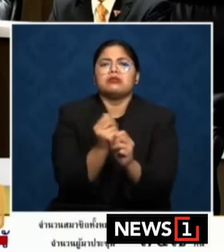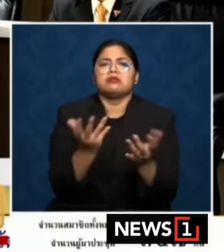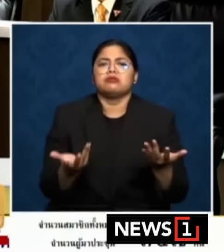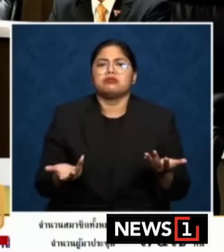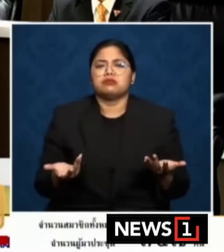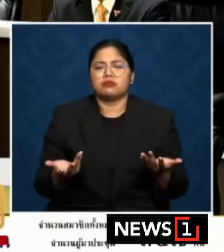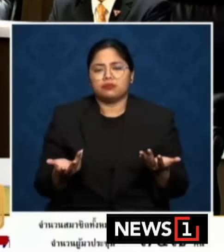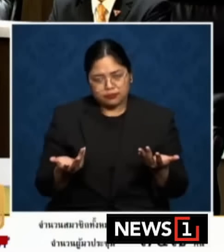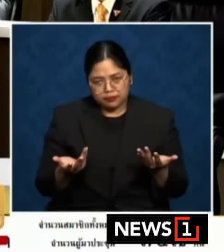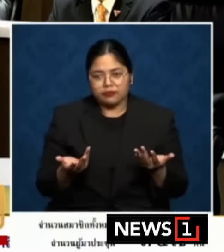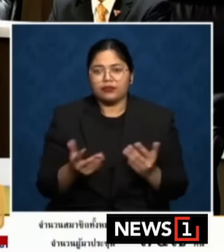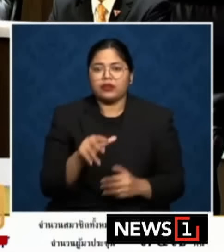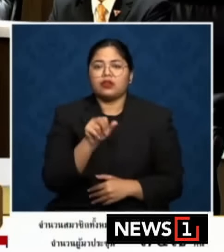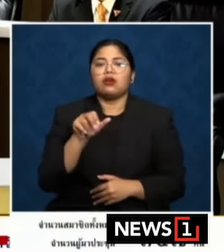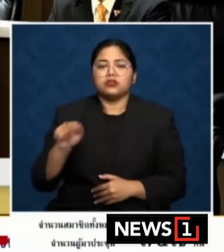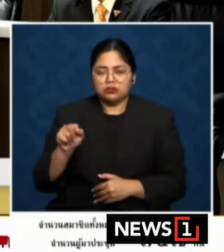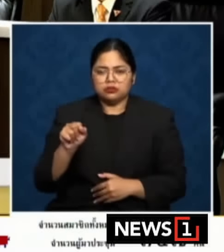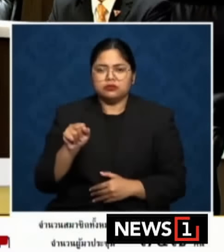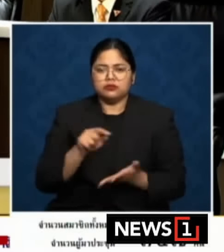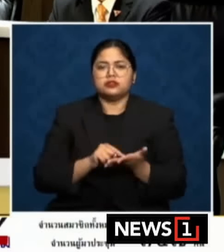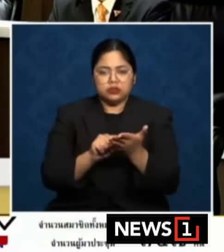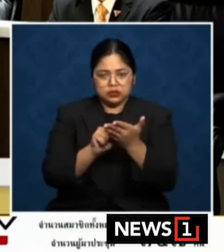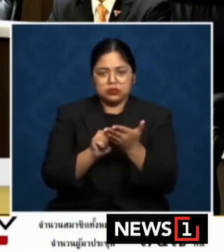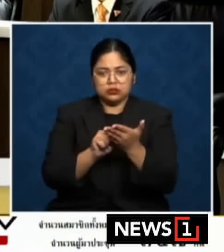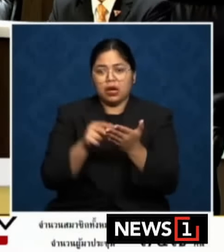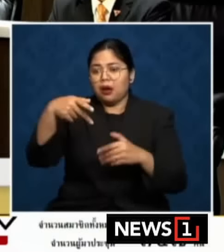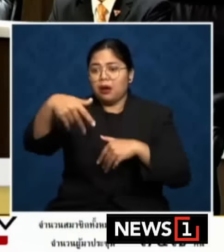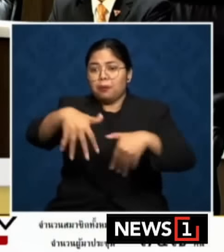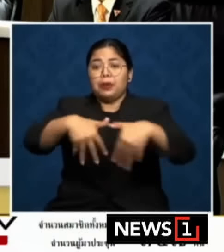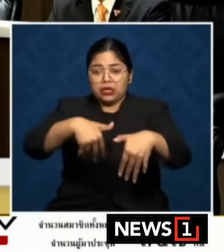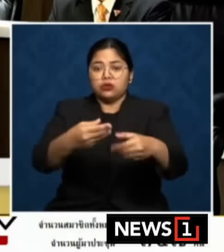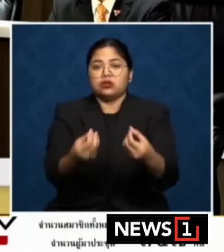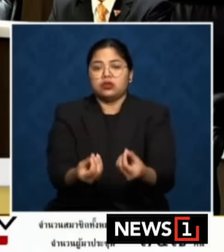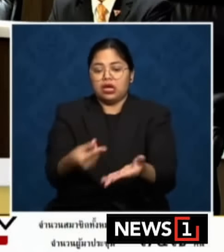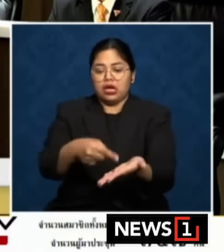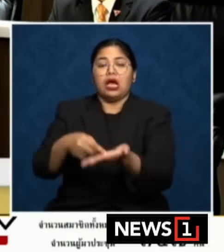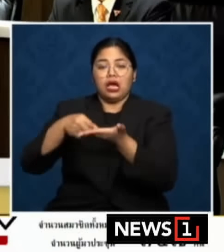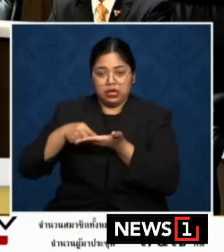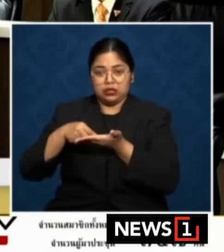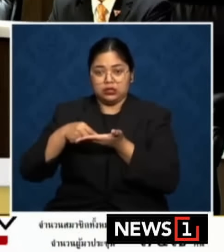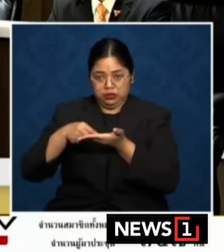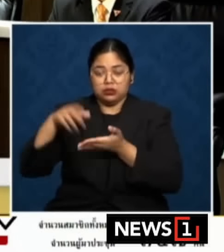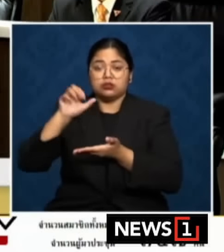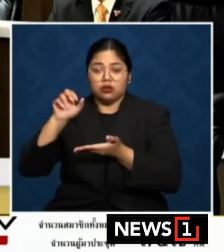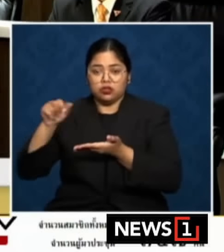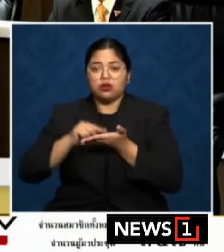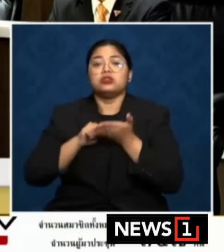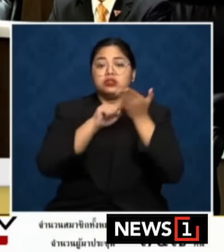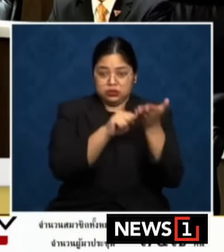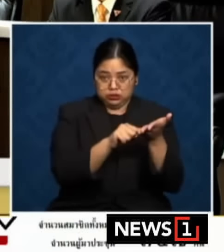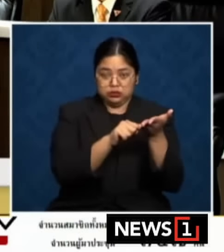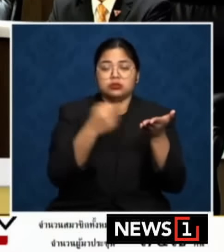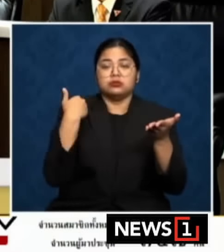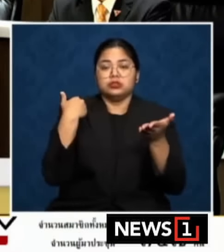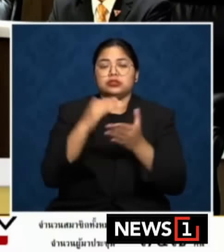กสภาผู้แทนราษฎรนั้นที่เสนอกฎหมายนั้นมาจากประชาชนการเสนอกฎหมายก็คือเป็นอำนาจโดยตรงของนิติบัญญัตินะครับของสภาผู้แท